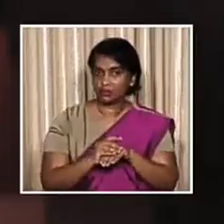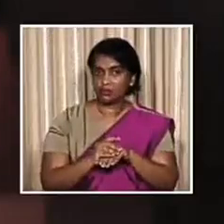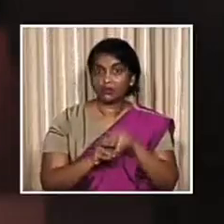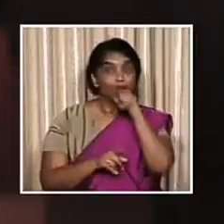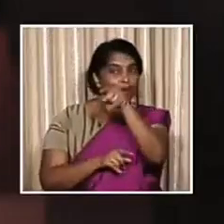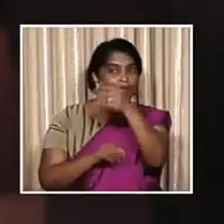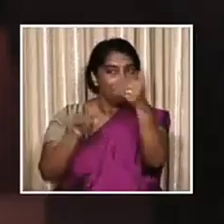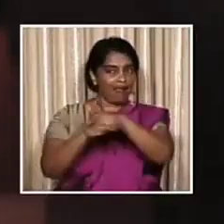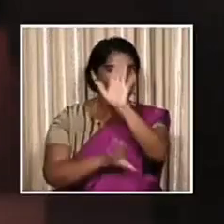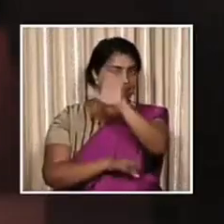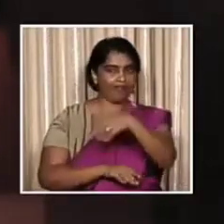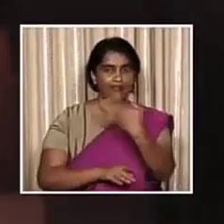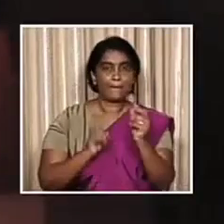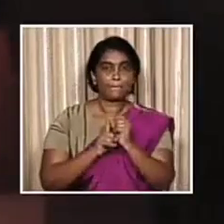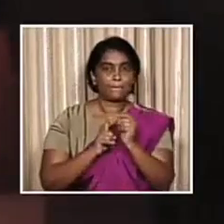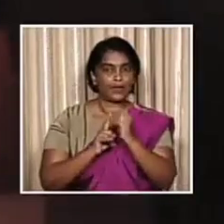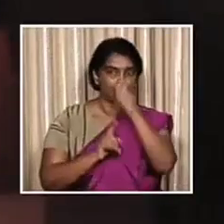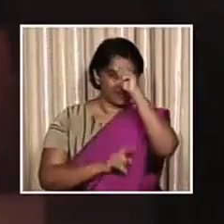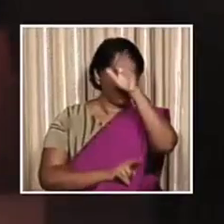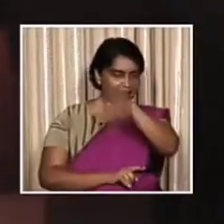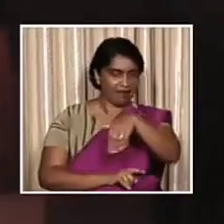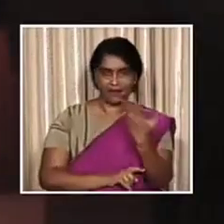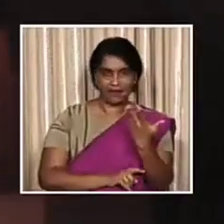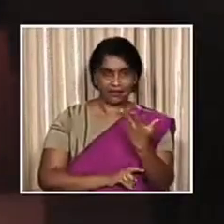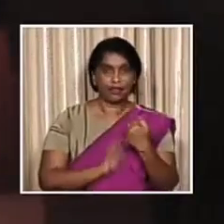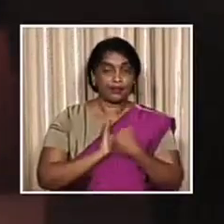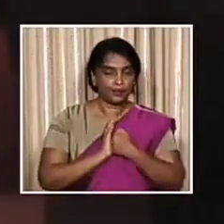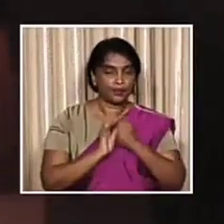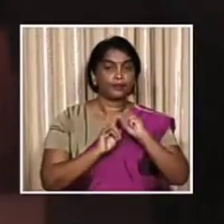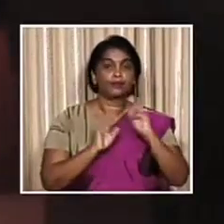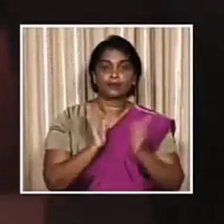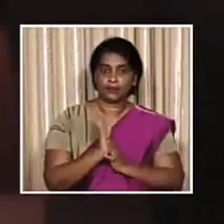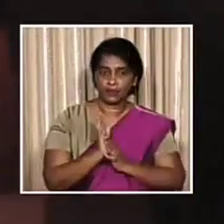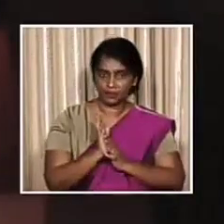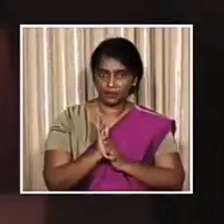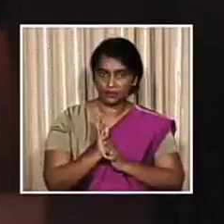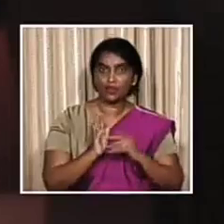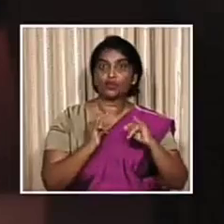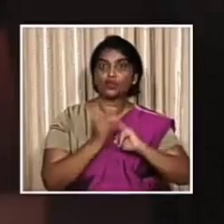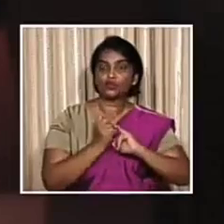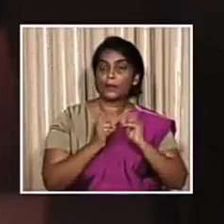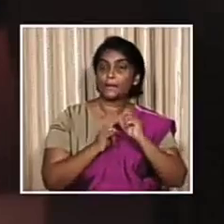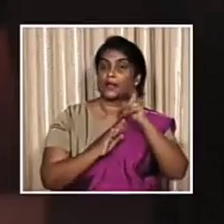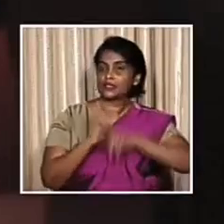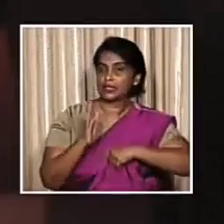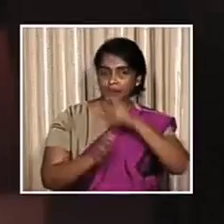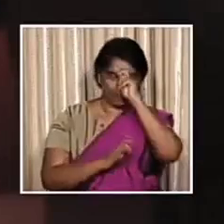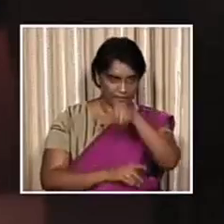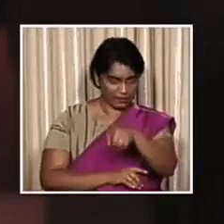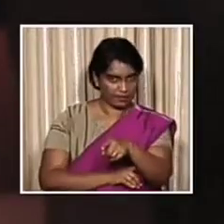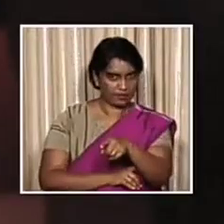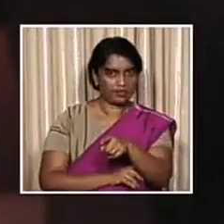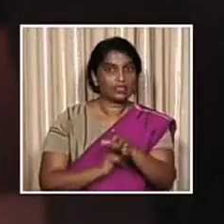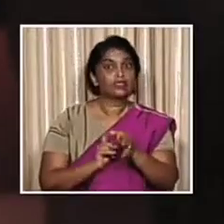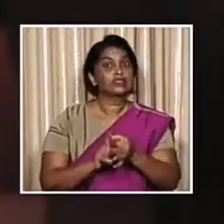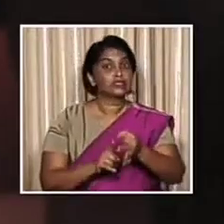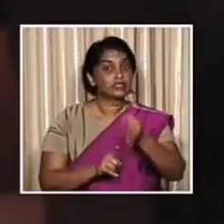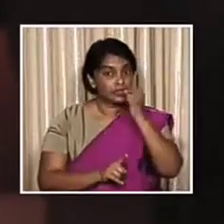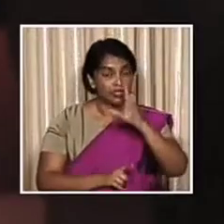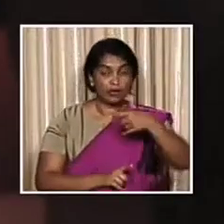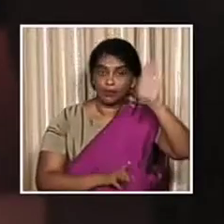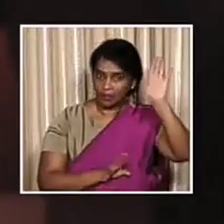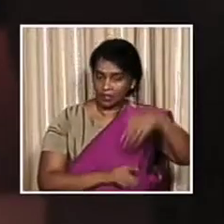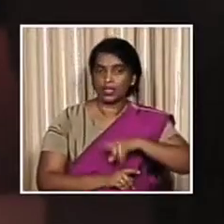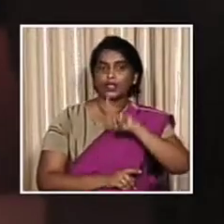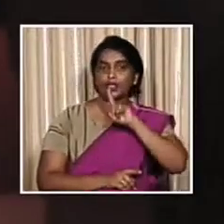தெரிவித்தார். இன்று நாடாளுமன்றத்தில் உரையாற்றும் போதே அவர் மேற்கொண்டவாறு தெரிவித்தார். இதன்போது மேலும் உரையாற்றிய அவர்